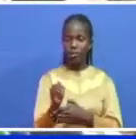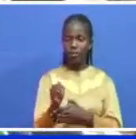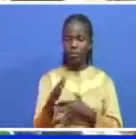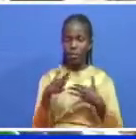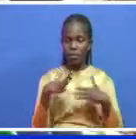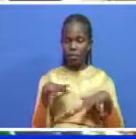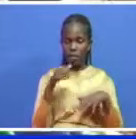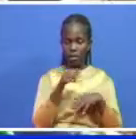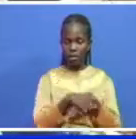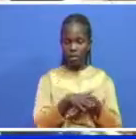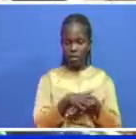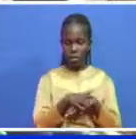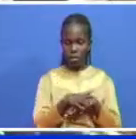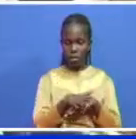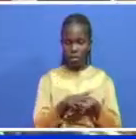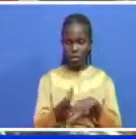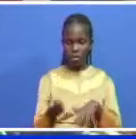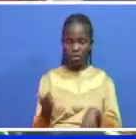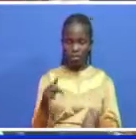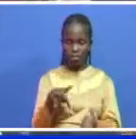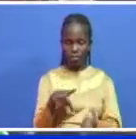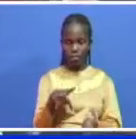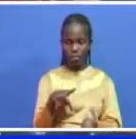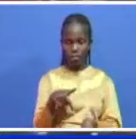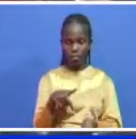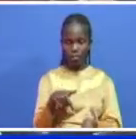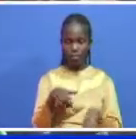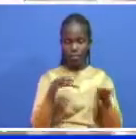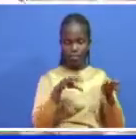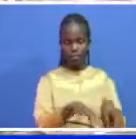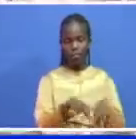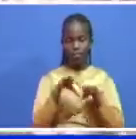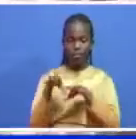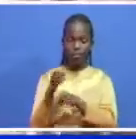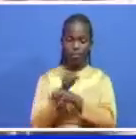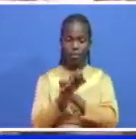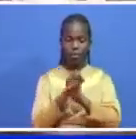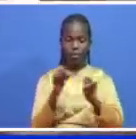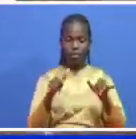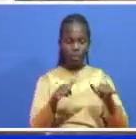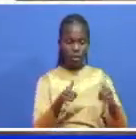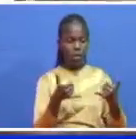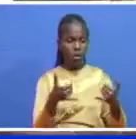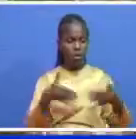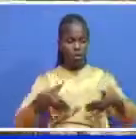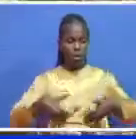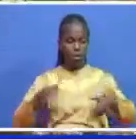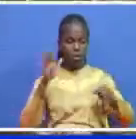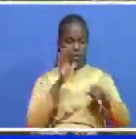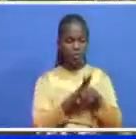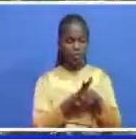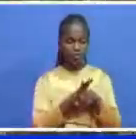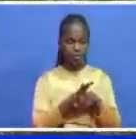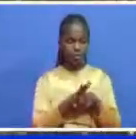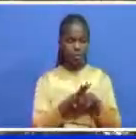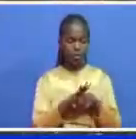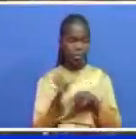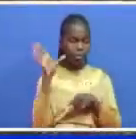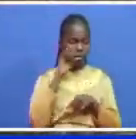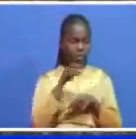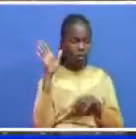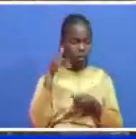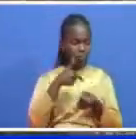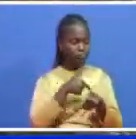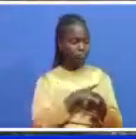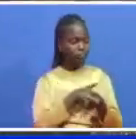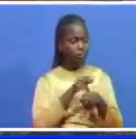andu moke omaende ya eno kuhikalia soko itu emu theu. Kuvikia vuu, amuika ingine maende na kwa nundu watu mianda